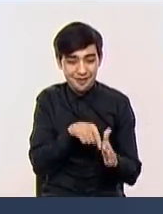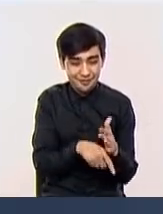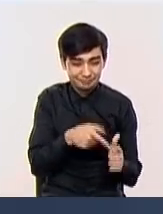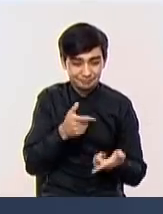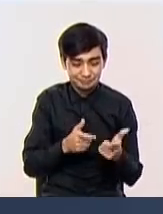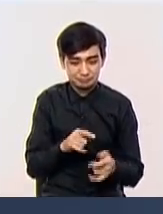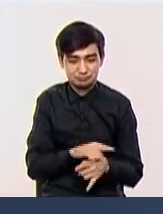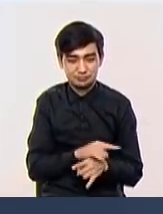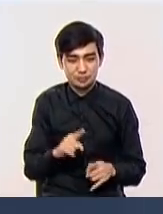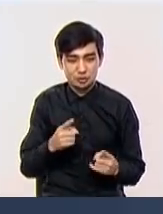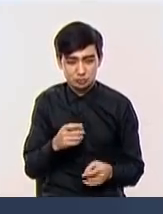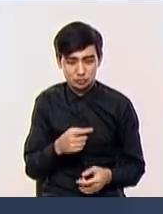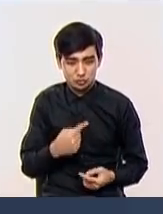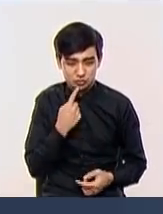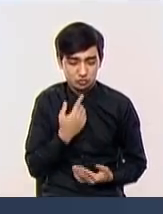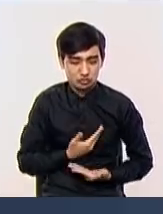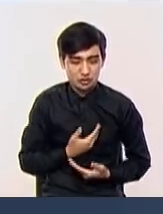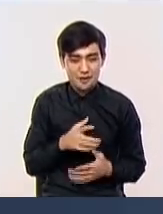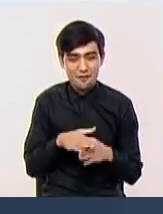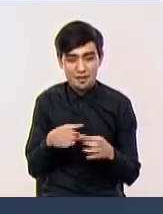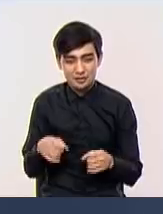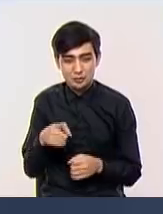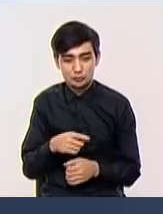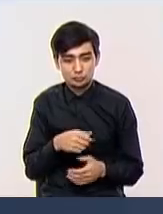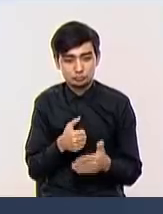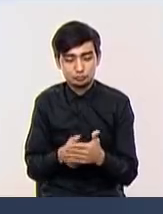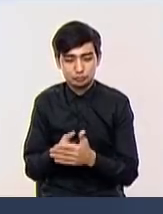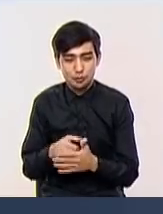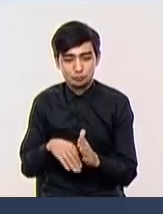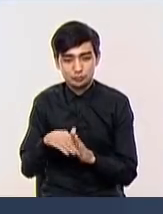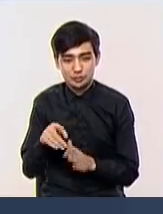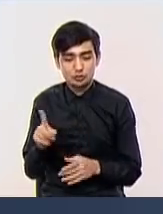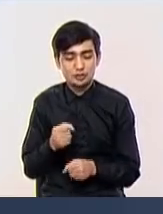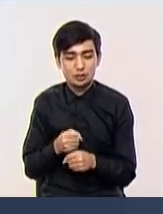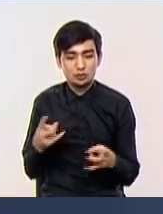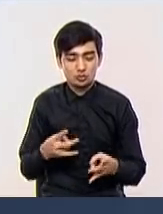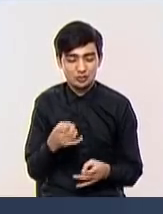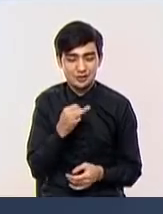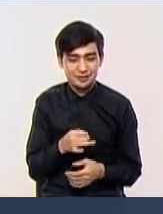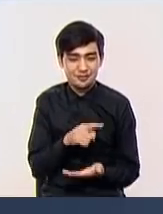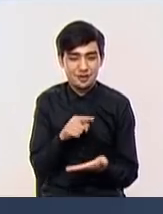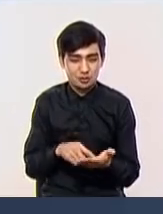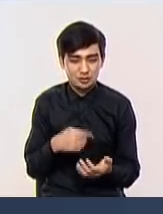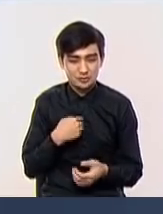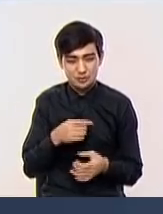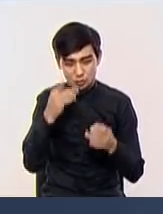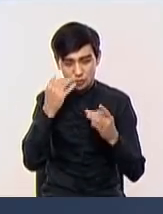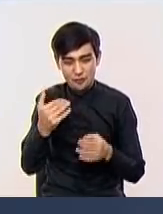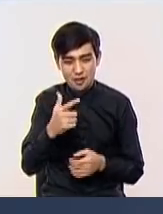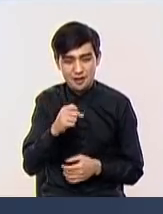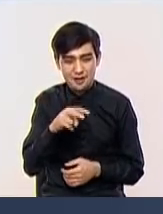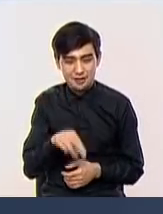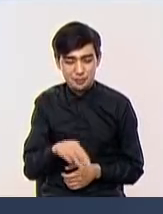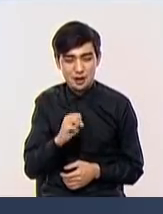көбі күнін әрең көріп жүр? Билік елдің әлеуетін жақсарту үшін ең әуелі не істеу керек? Осы сұрақтарды мәдениет танушы ғалым